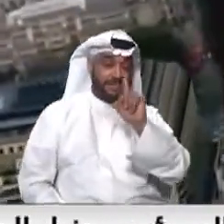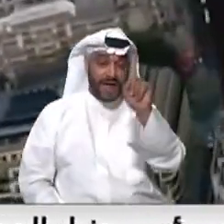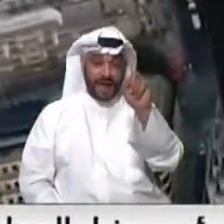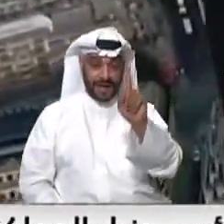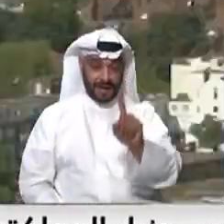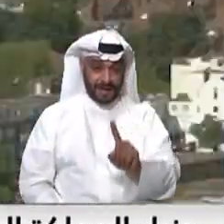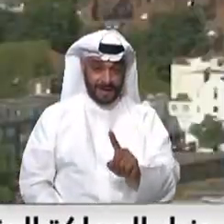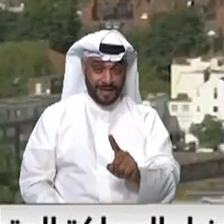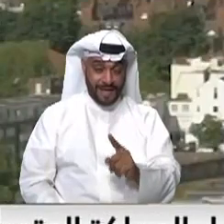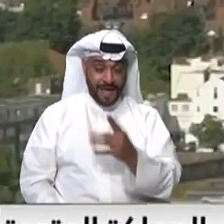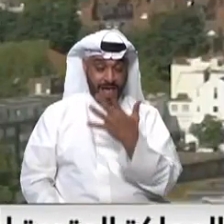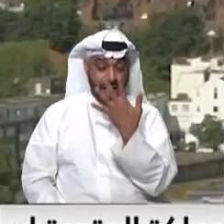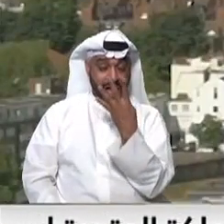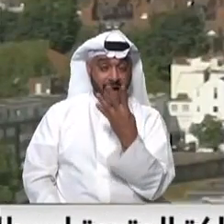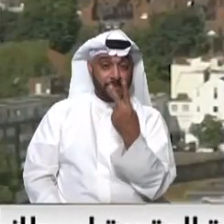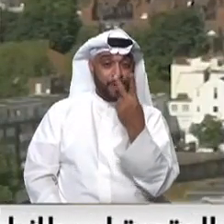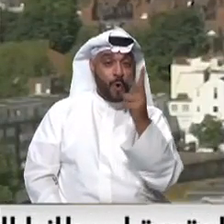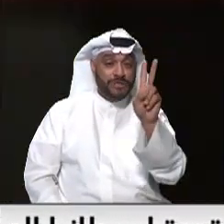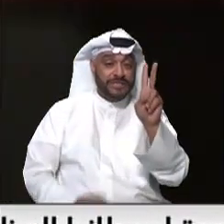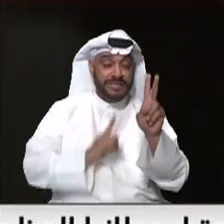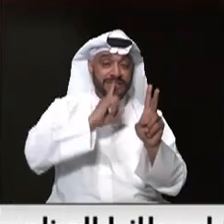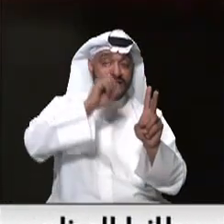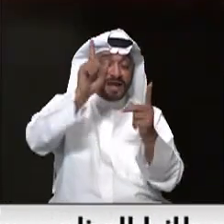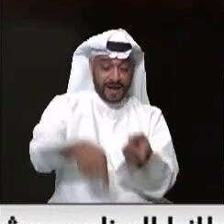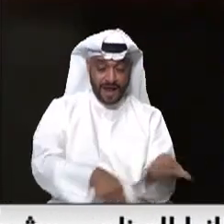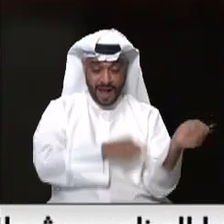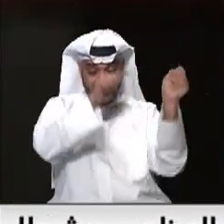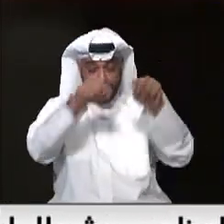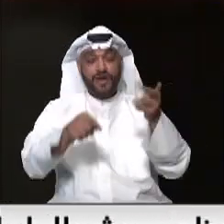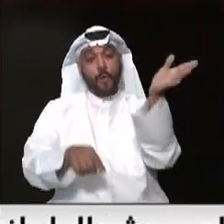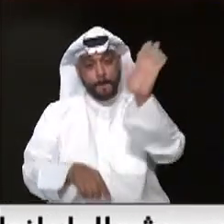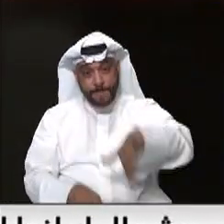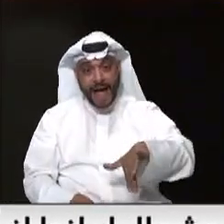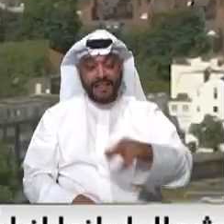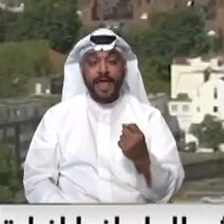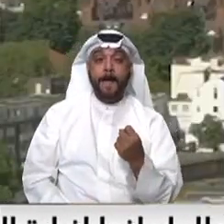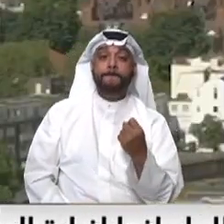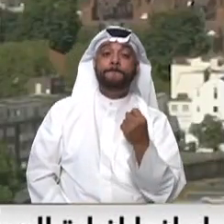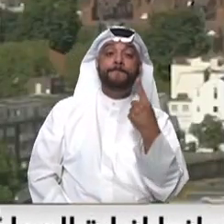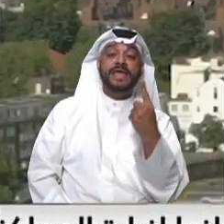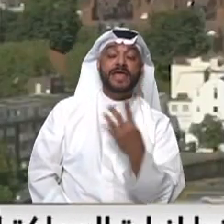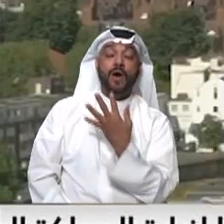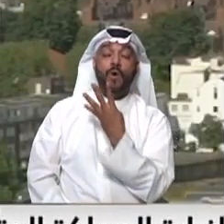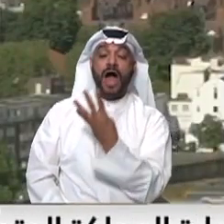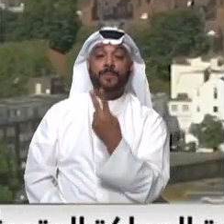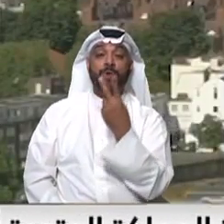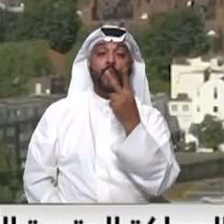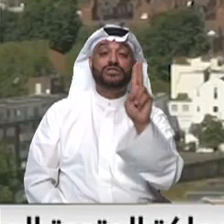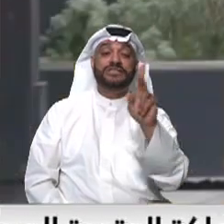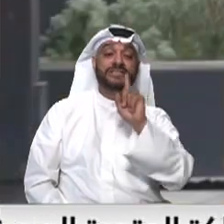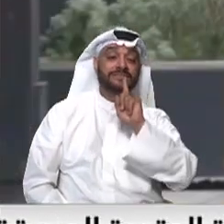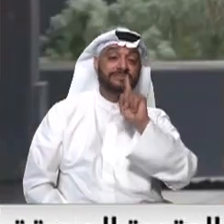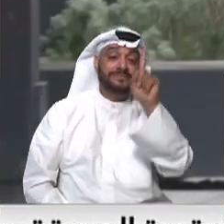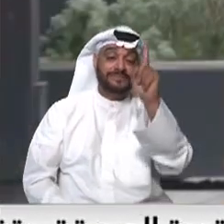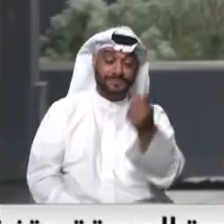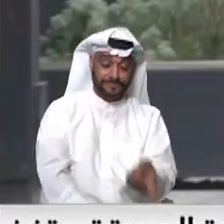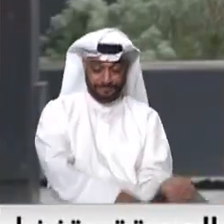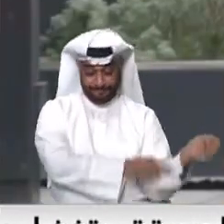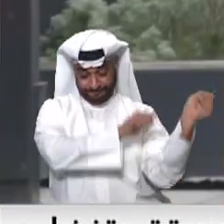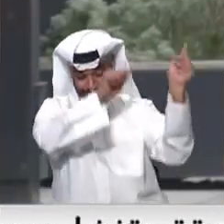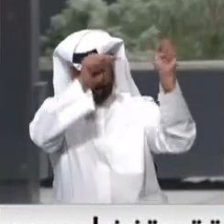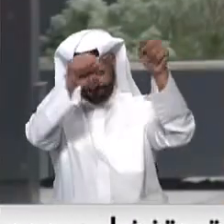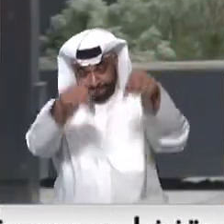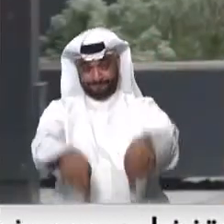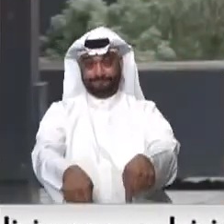الصديقان العوائق والصعاب لتعميق الروابط الاقتصادية والتجارية المشتركة، حيث كانت ولا تزال في نمو دائم ومتشعب،